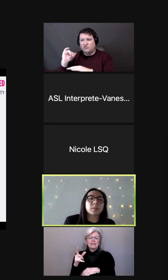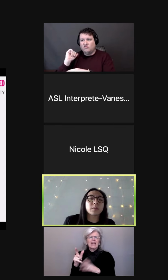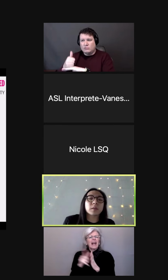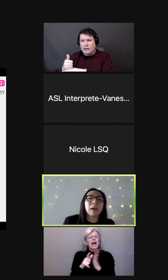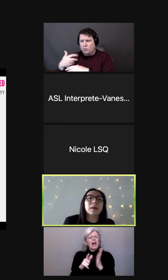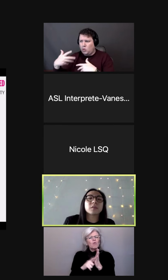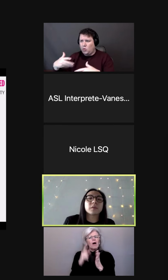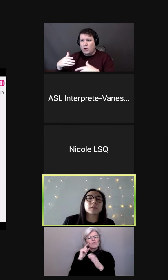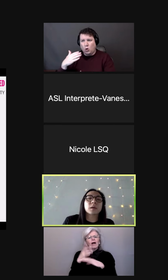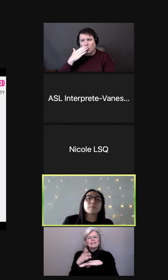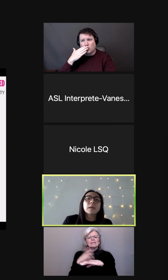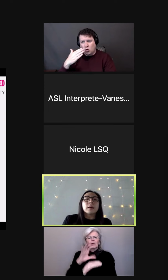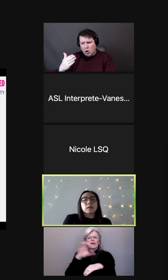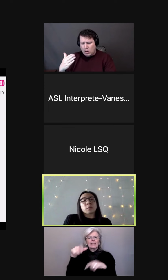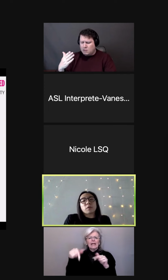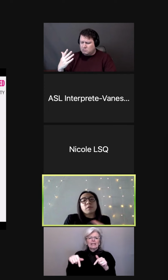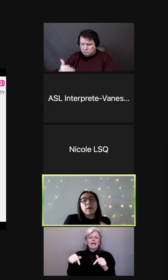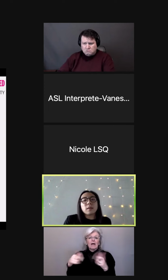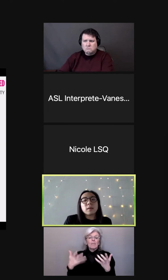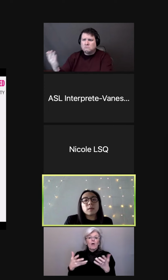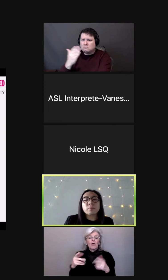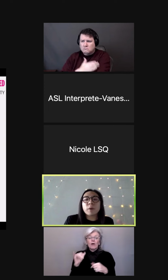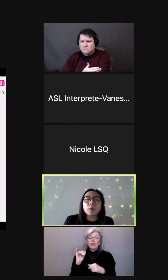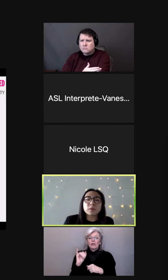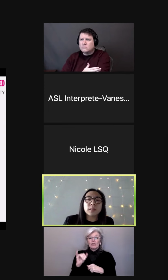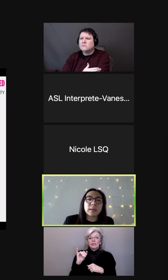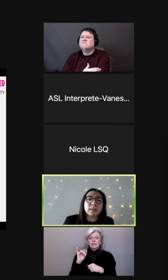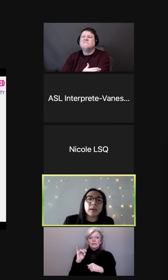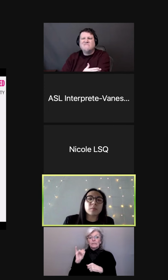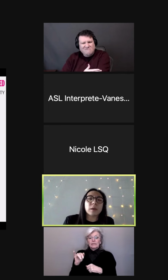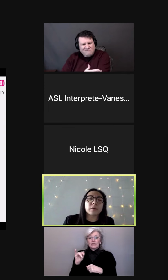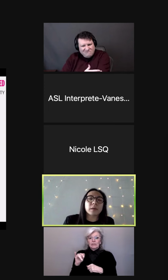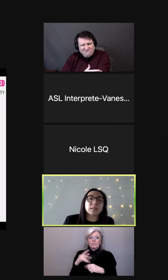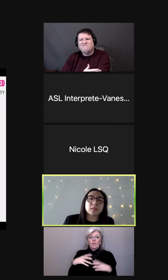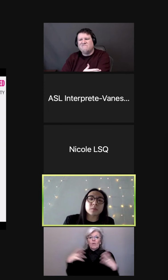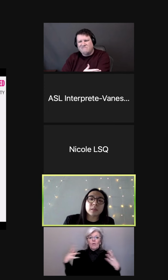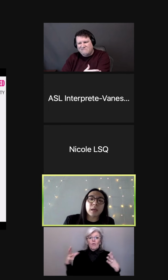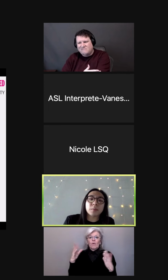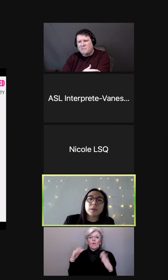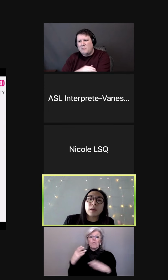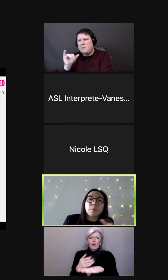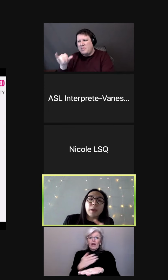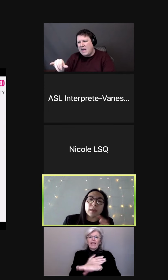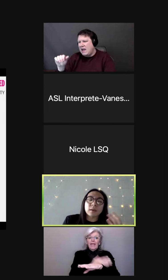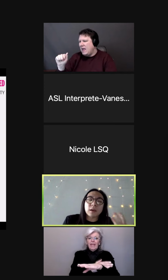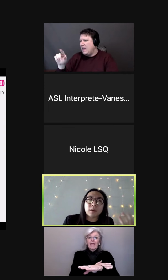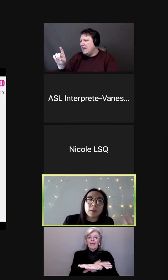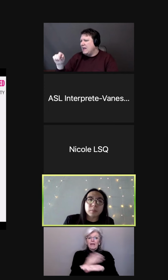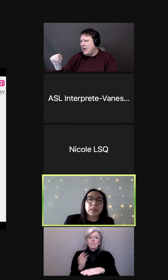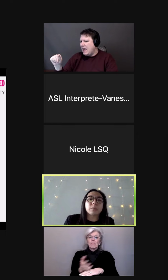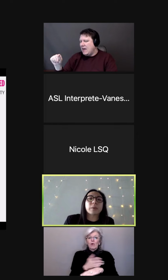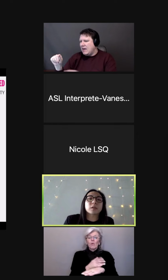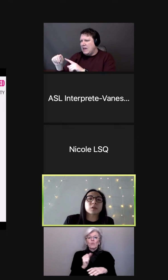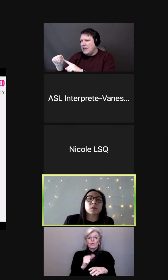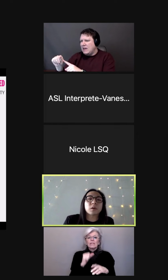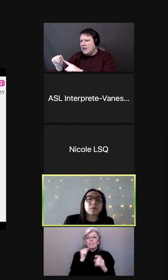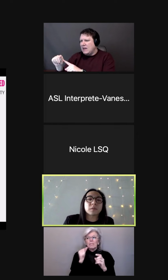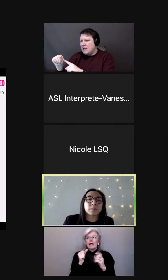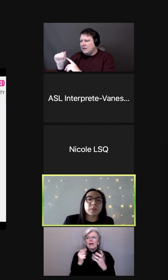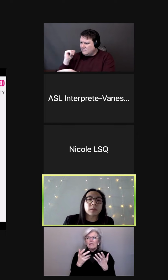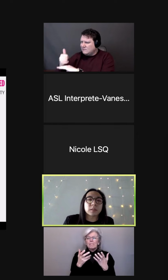au Canada. Bien sûr, c'était vraiment de grands progrès, mais la réthérique